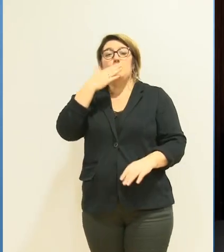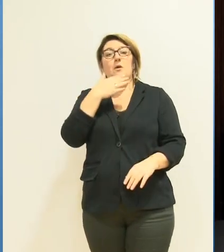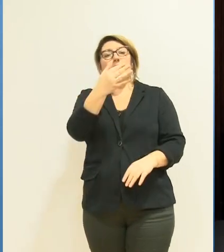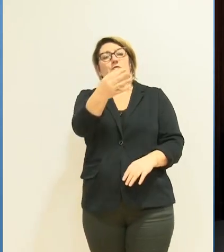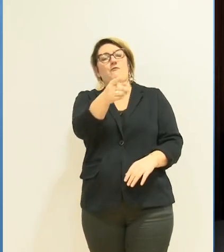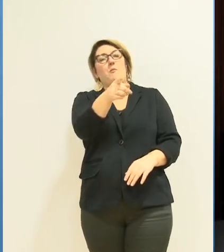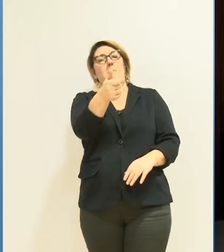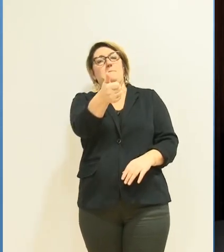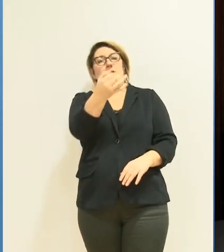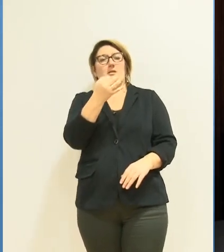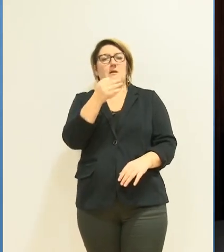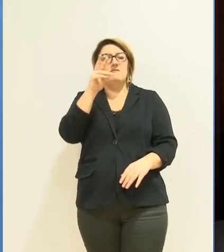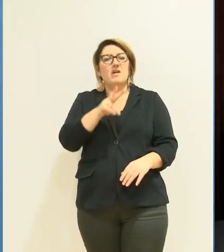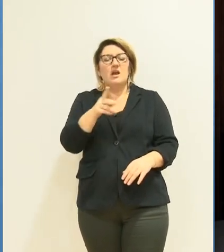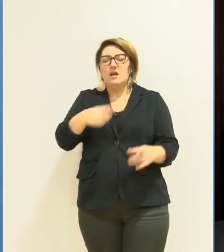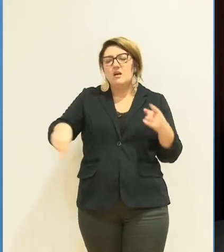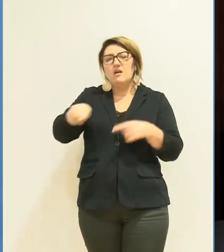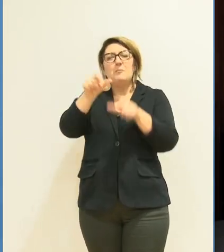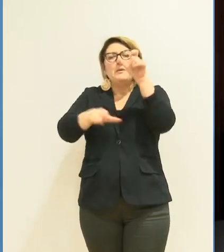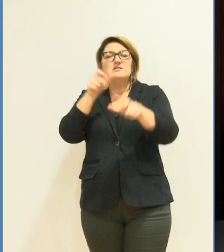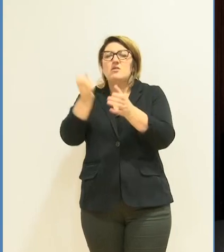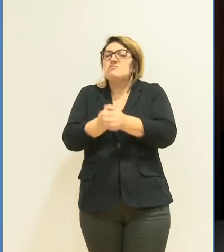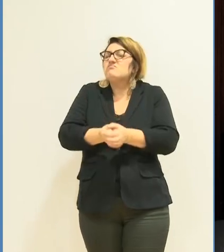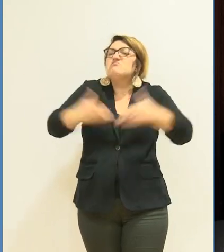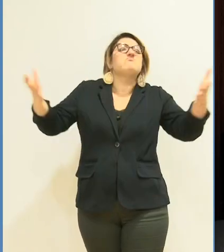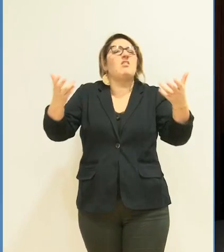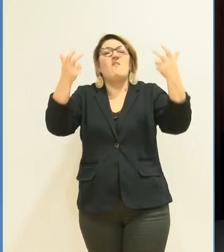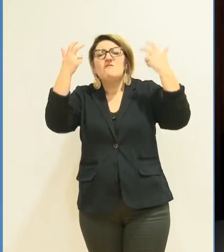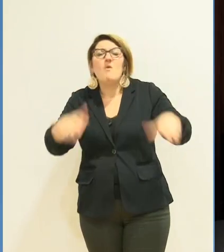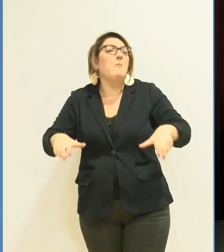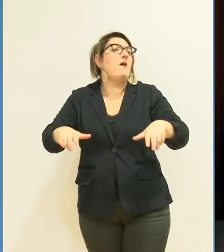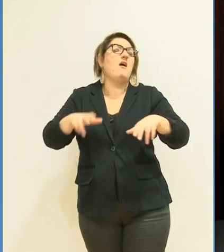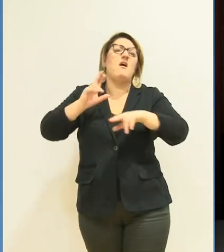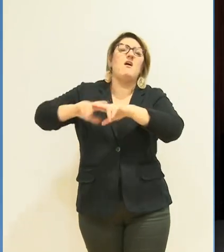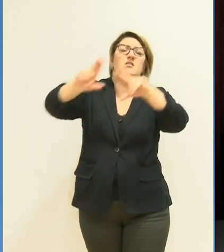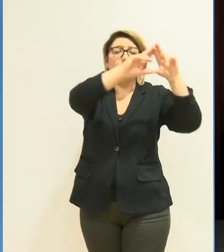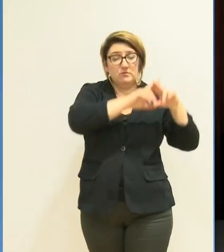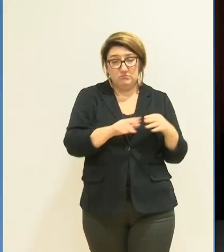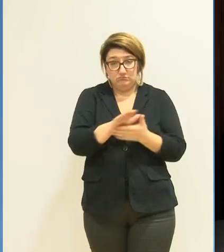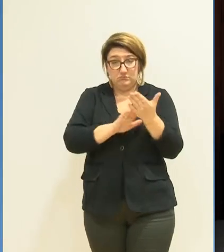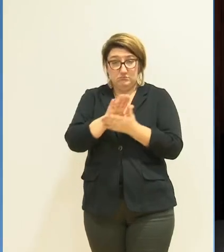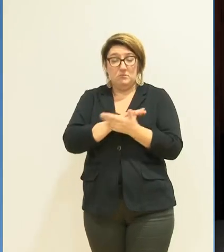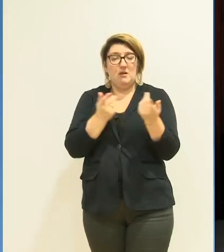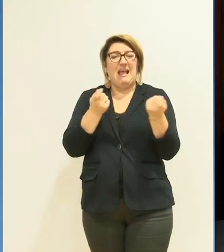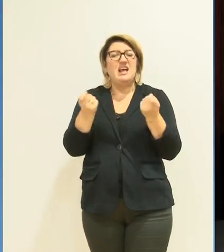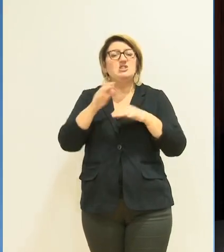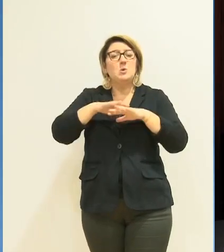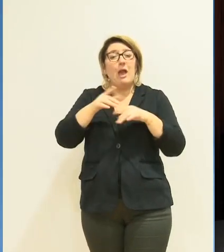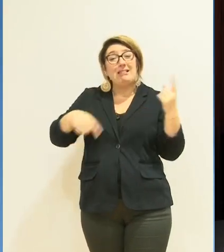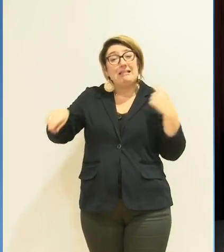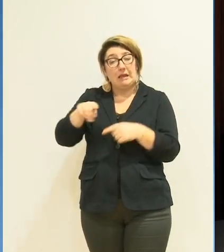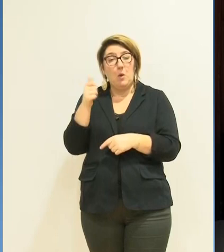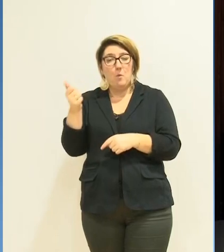qui ne veut pas de cette rénovation excusez moi mais des acteurs comme la régie de quartier qui eux sont au contact